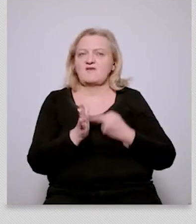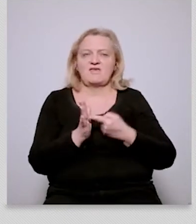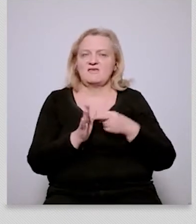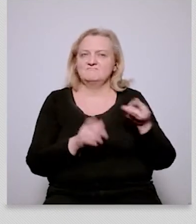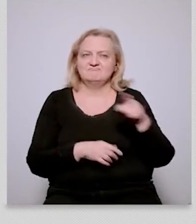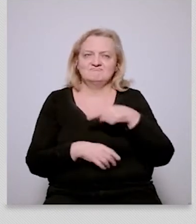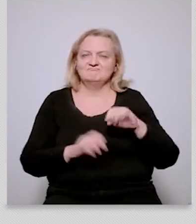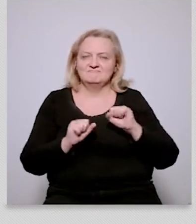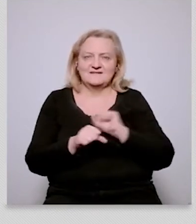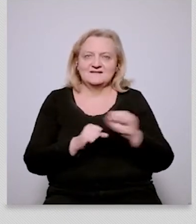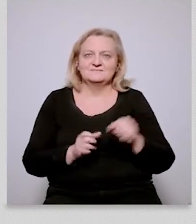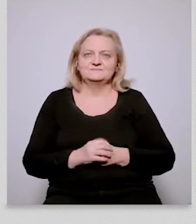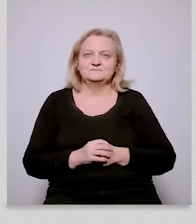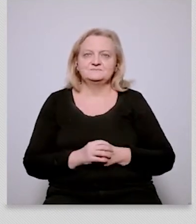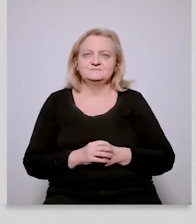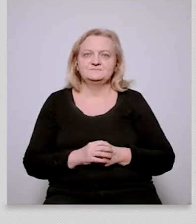Po